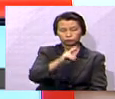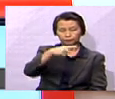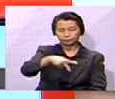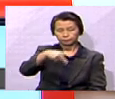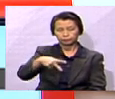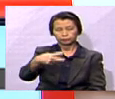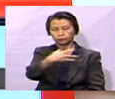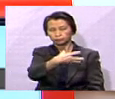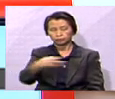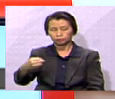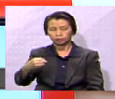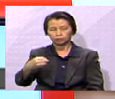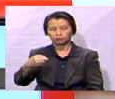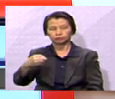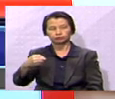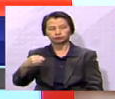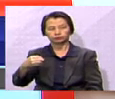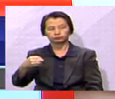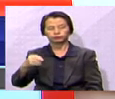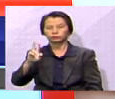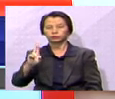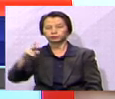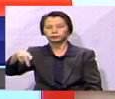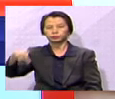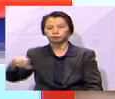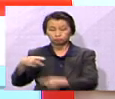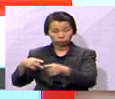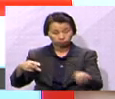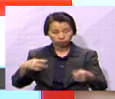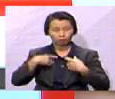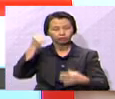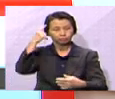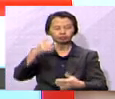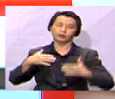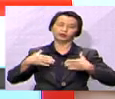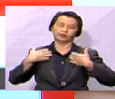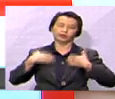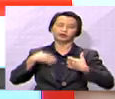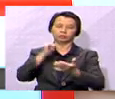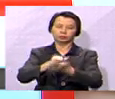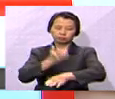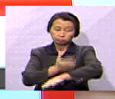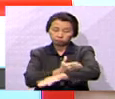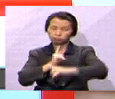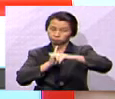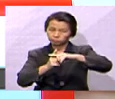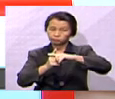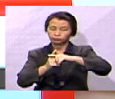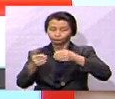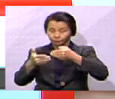Sarawak SUPP dan Parti Rakyat Bersatu UPP. Ya, dan beliau menyifatkan ia satu perkembangan positif